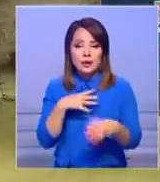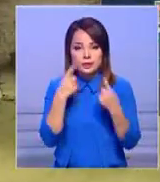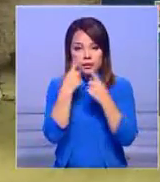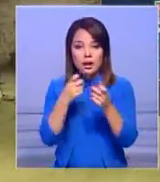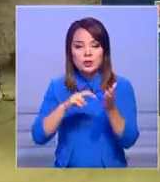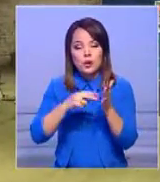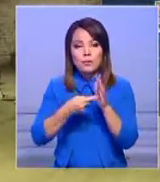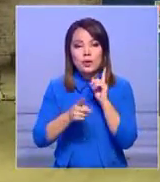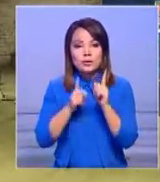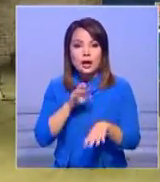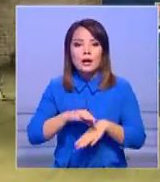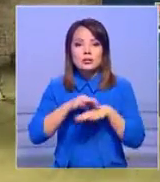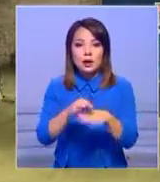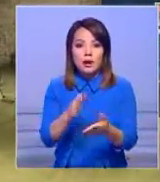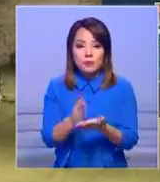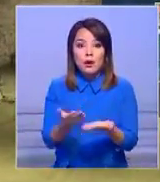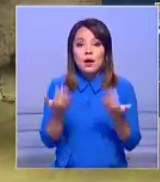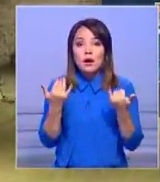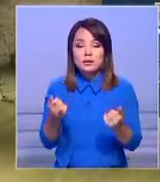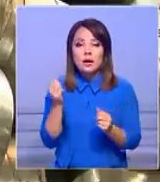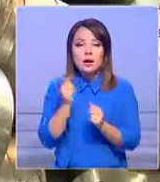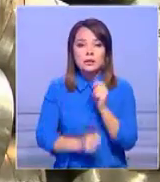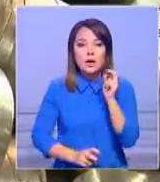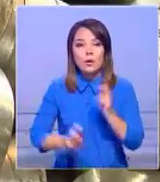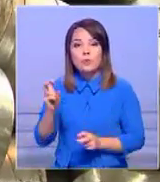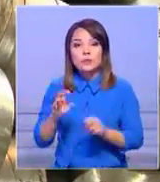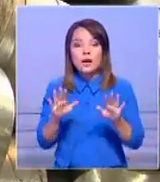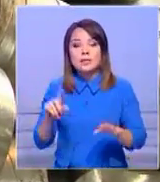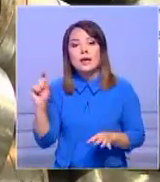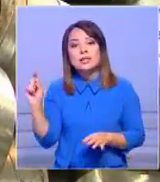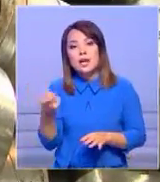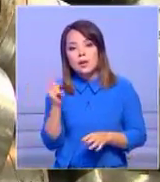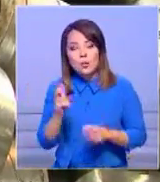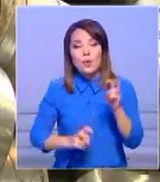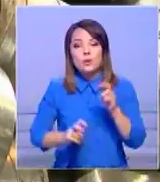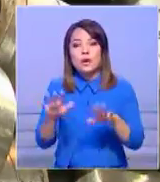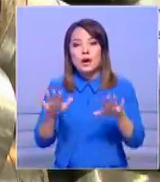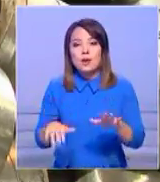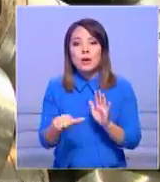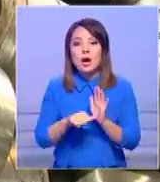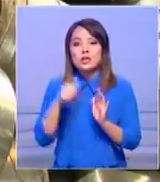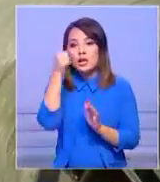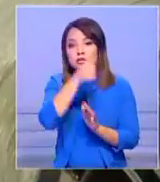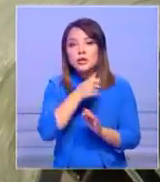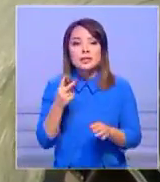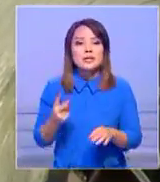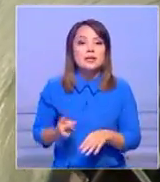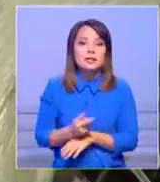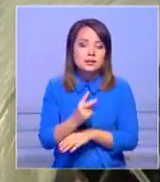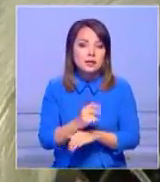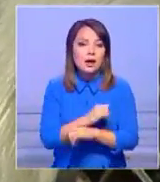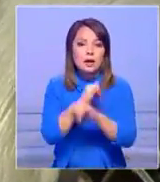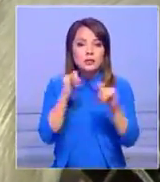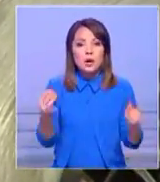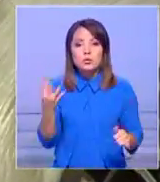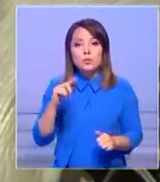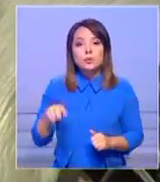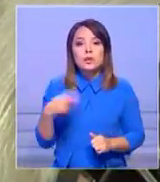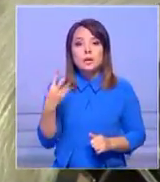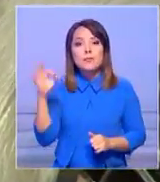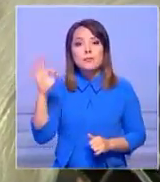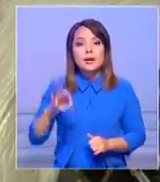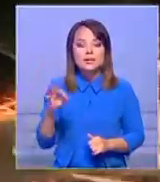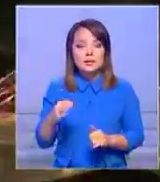осындай жоспармен бөлісті. Оның айтуынша, өңдеуші секторда химия өнеркәсібінің үлесі соңғы 6 жылда 2 есе артып